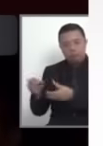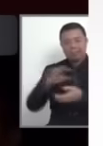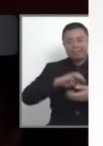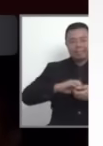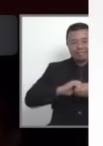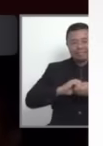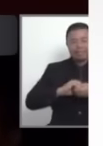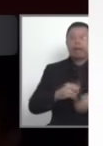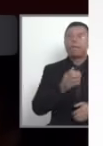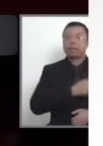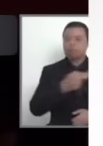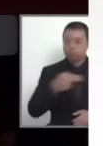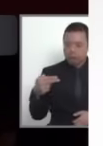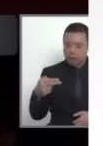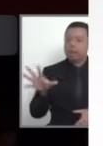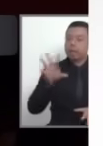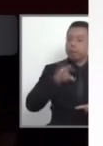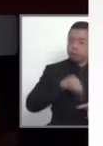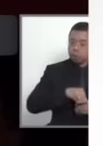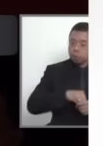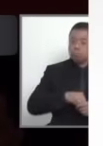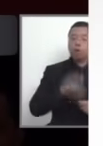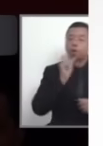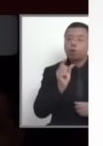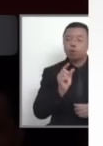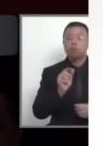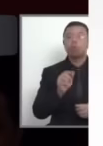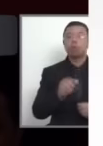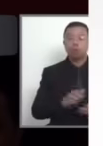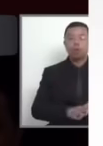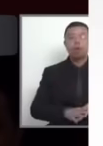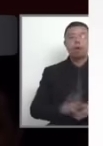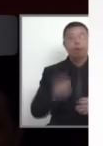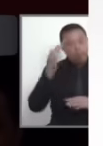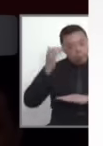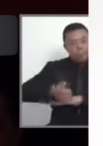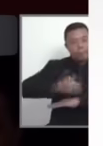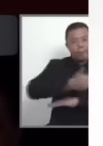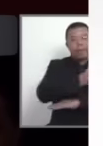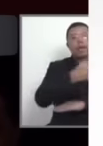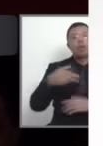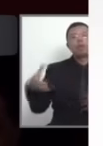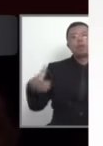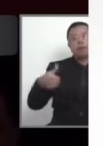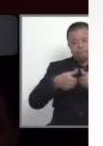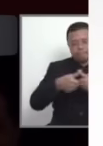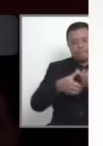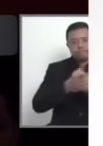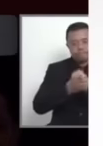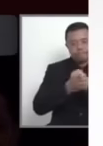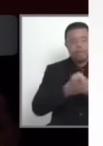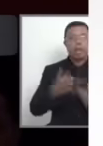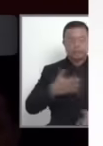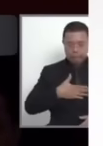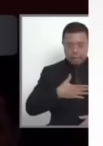Beliau pemimpin untuk semua, dan penegasan visi dan misi beliau sudah sampaikan bagaimana secara detail, ya. Lalu ucapan terima kasih